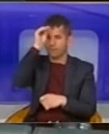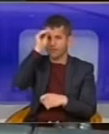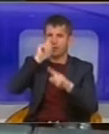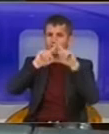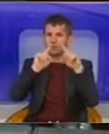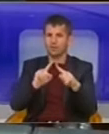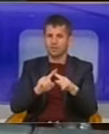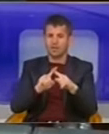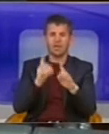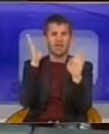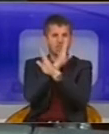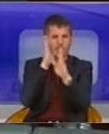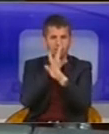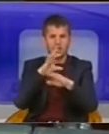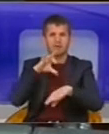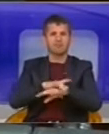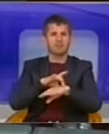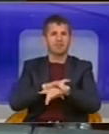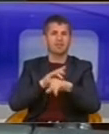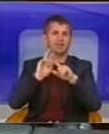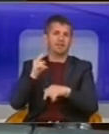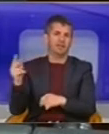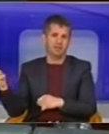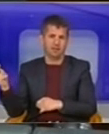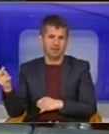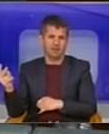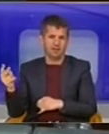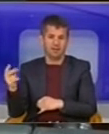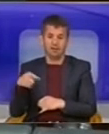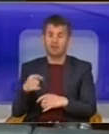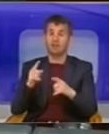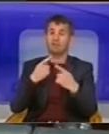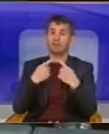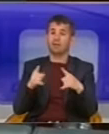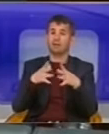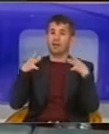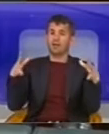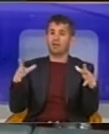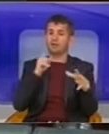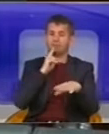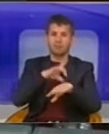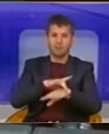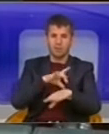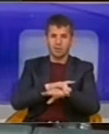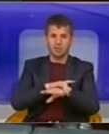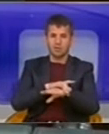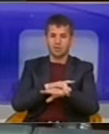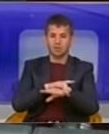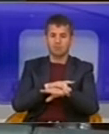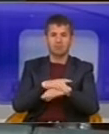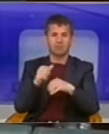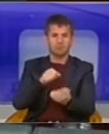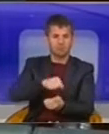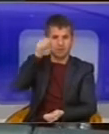egzakte, inxhinieria, mjekësia të tjera. Në të njëjtën kohë, pjesa më e madhe e mjekëve të diplomuar ikën